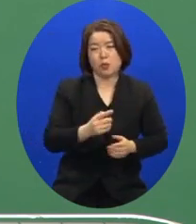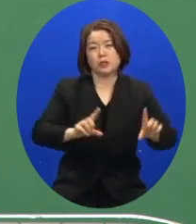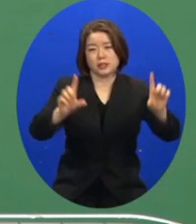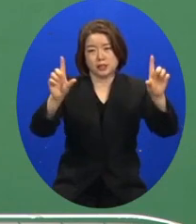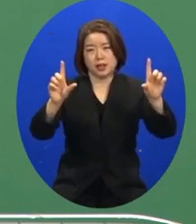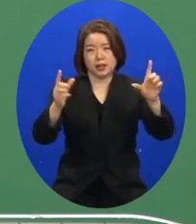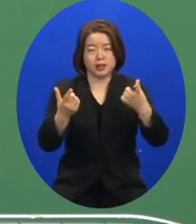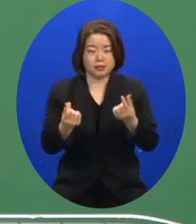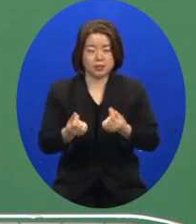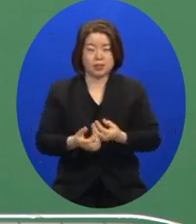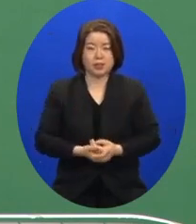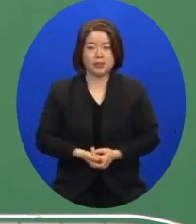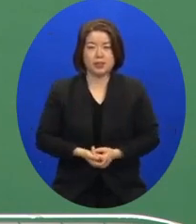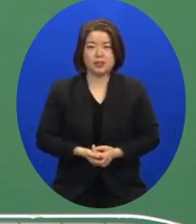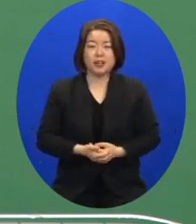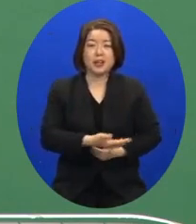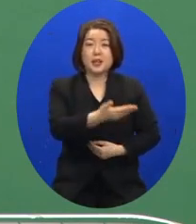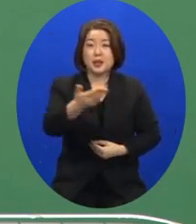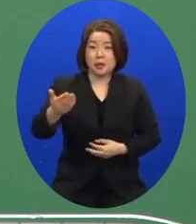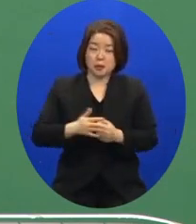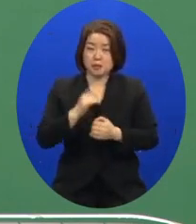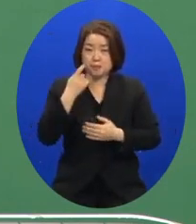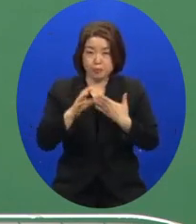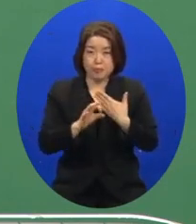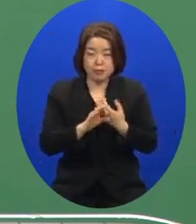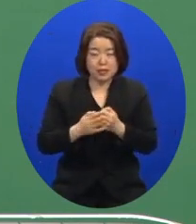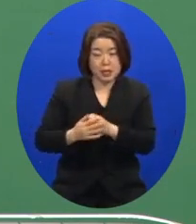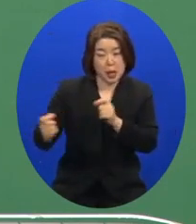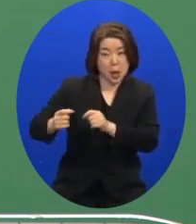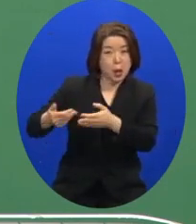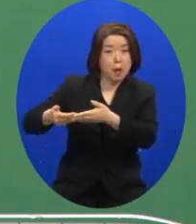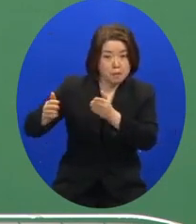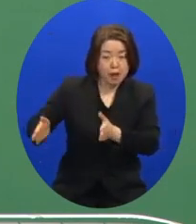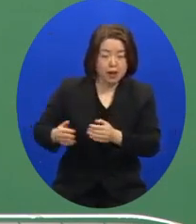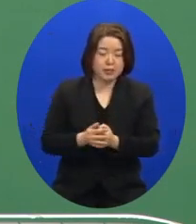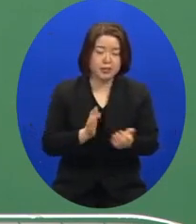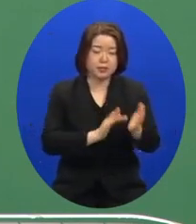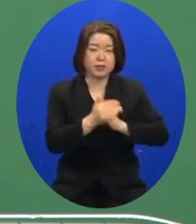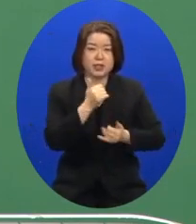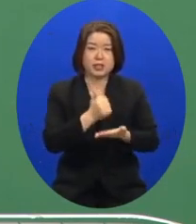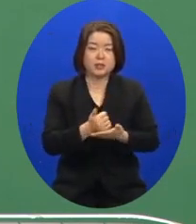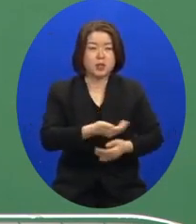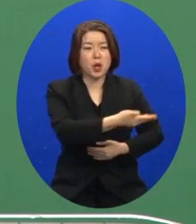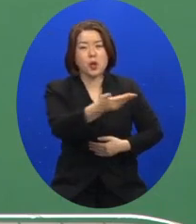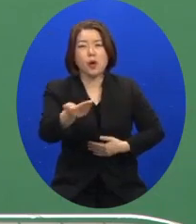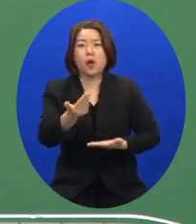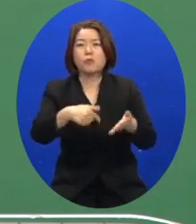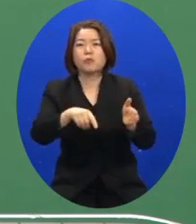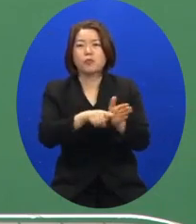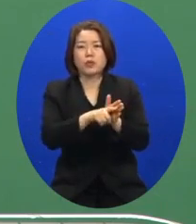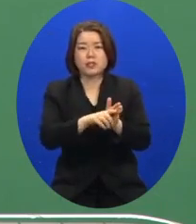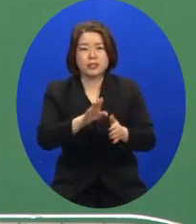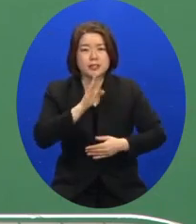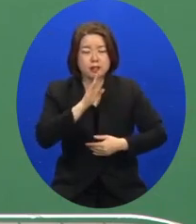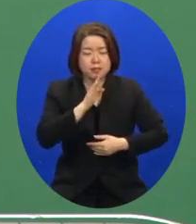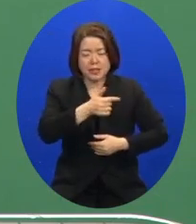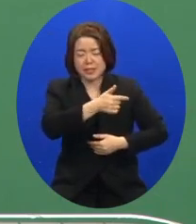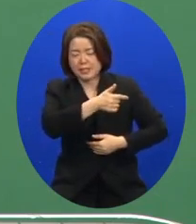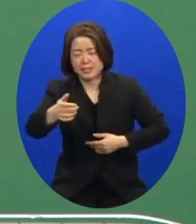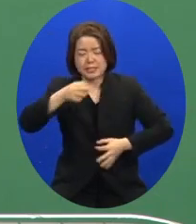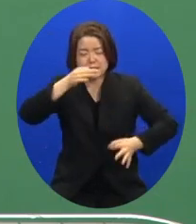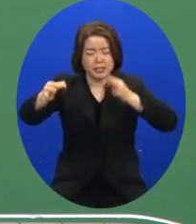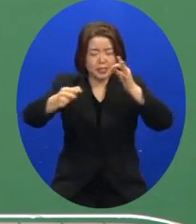날이니까. 여러분, 만약에 옆방에서 예수님께서 여러분을 위해서 정말 큰